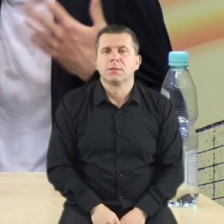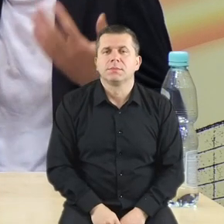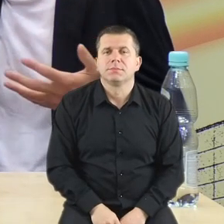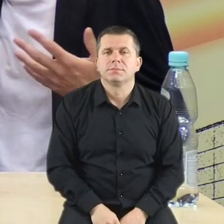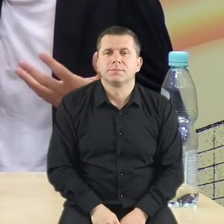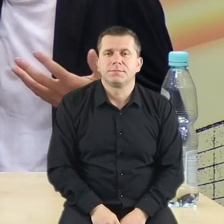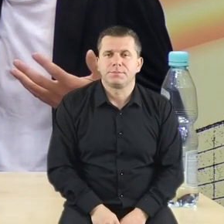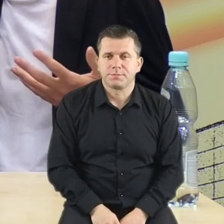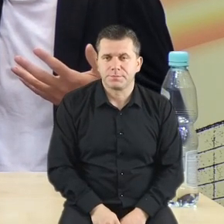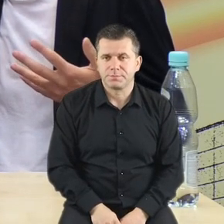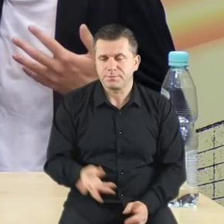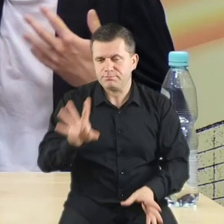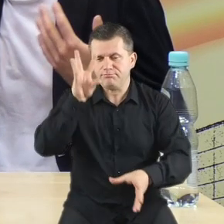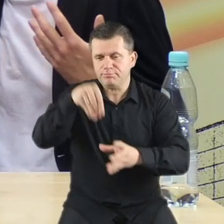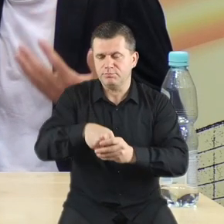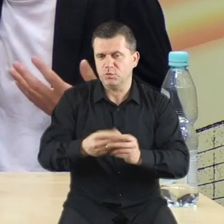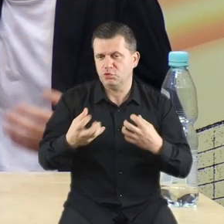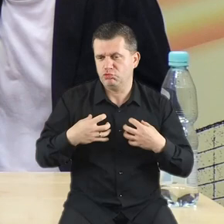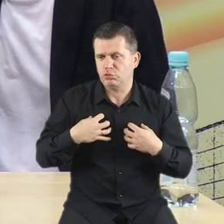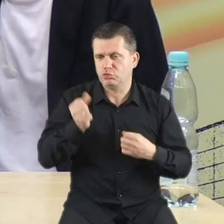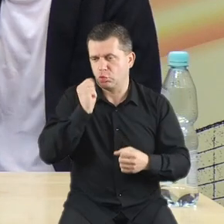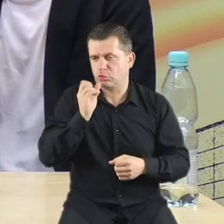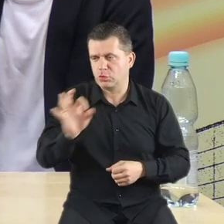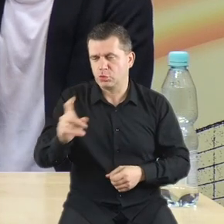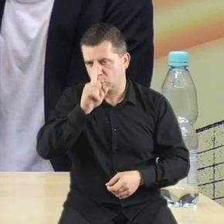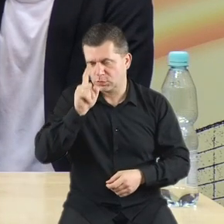Żeby wejść w codzienność tych ludzi i nią żyć.